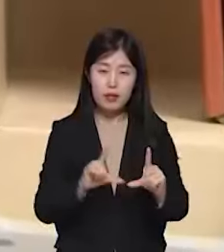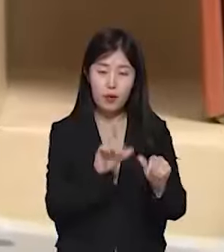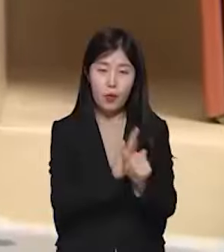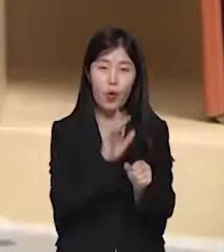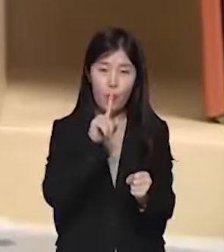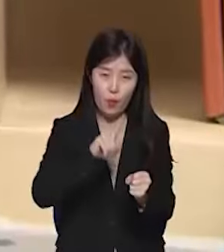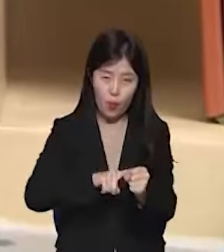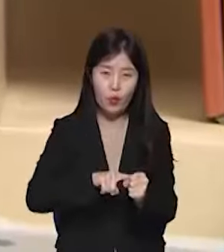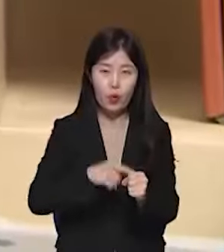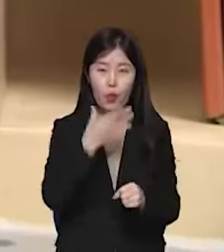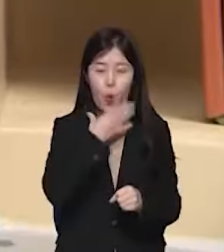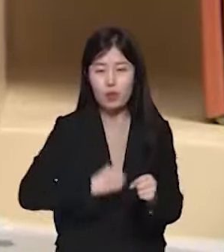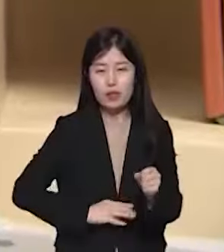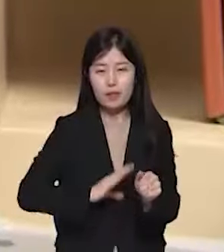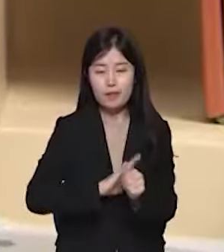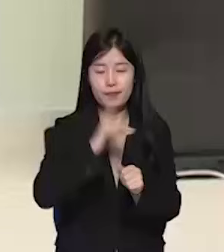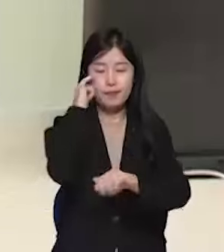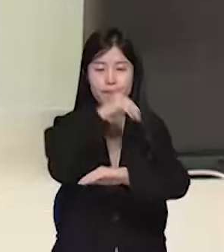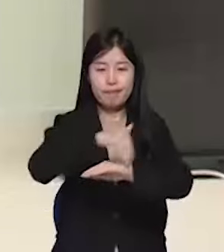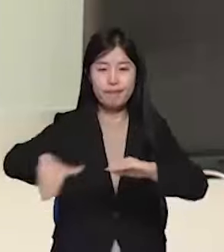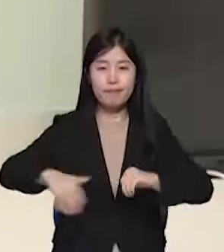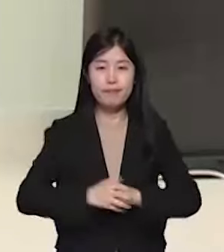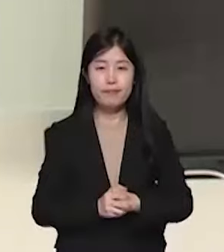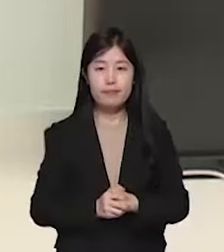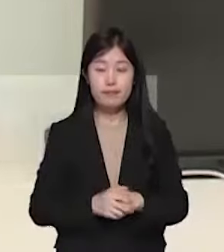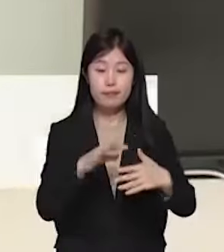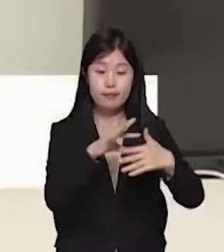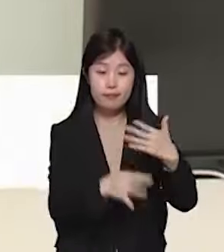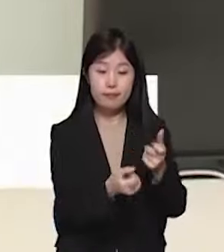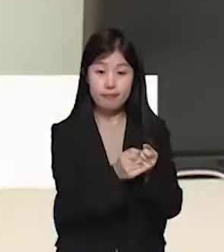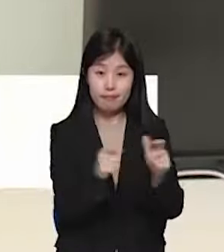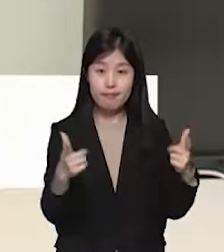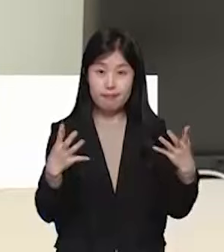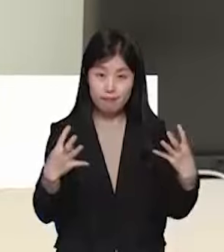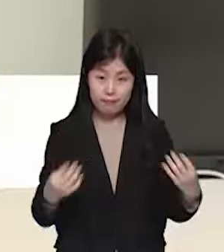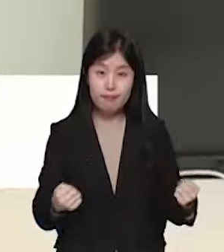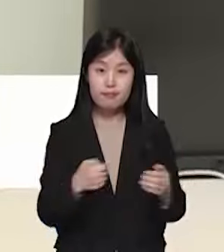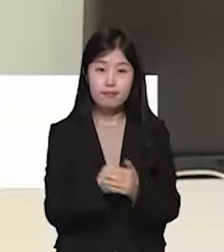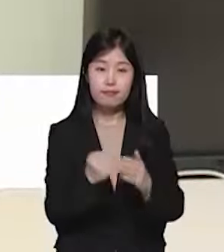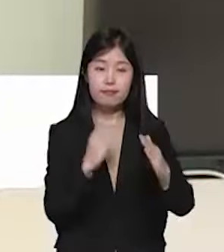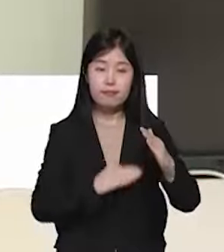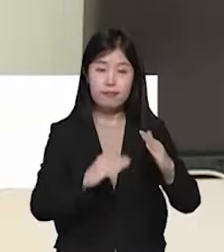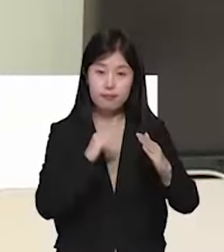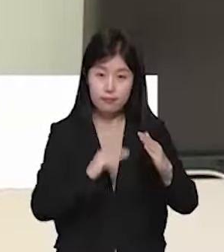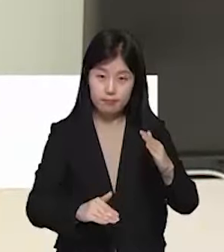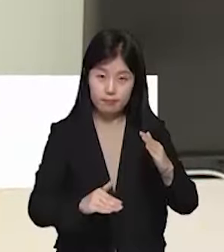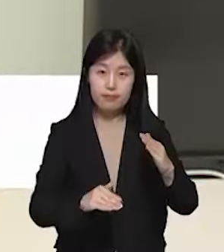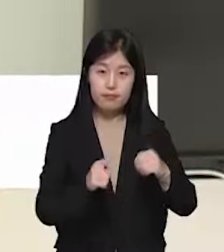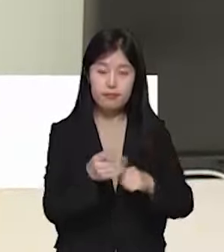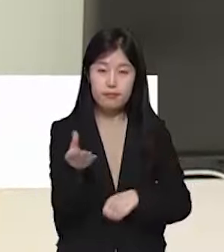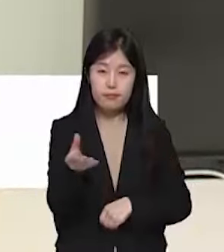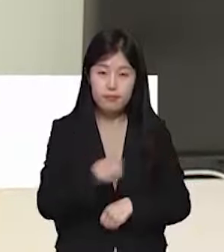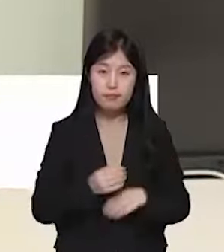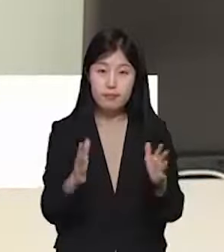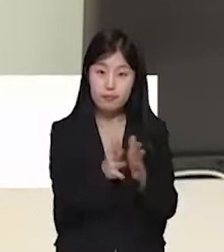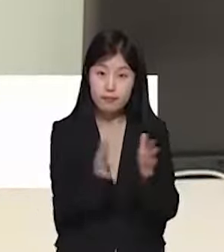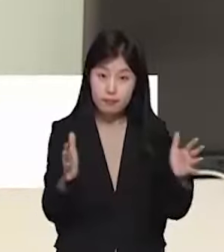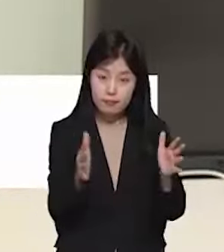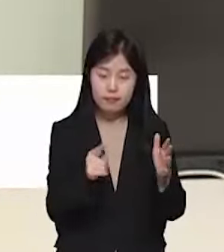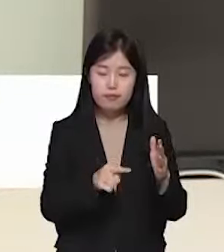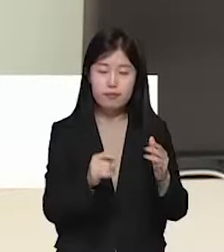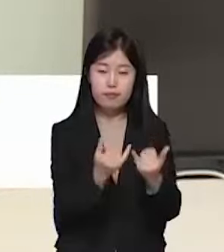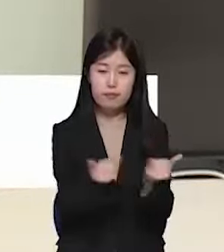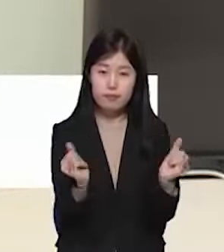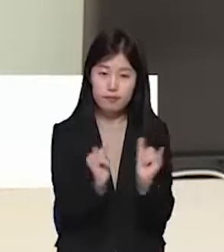바꿨습니다. 다양한 프로그램을 통해 LH 공공임대 아파트 입주민 공동체 활성화와